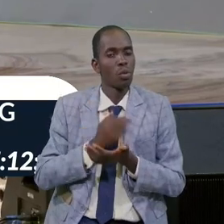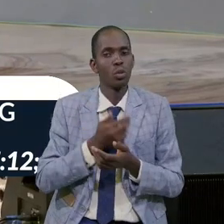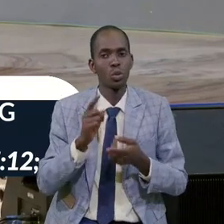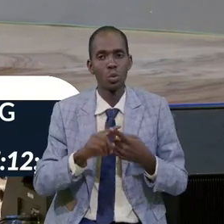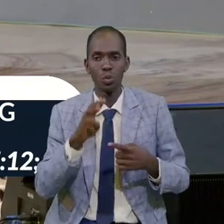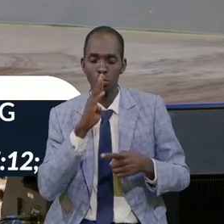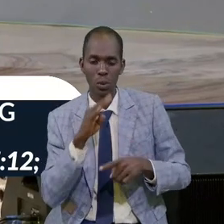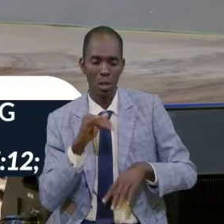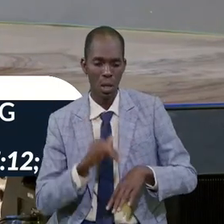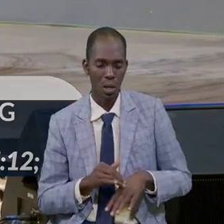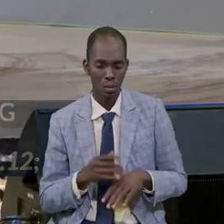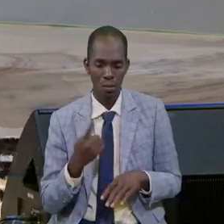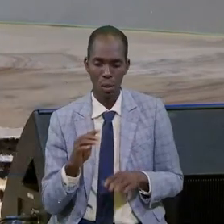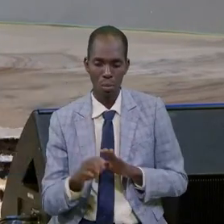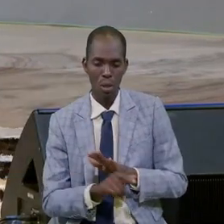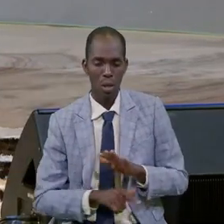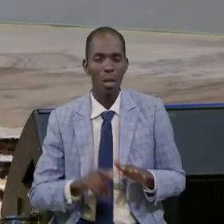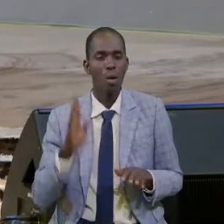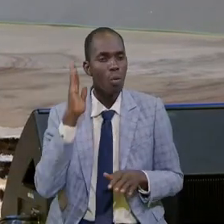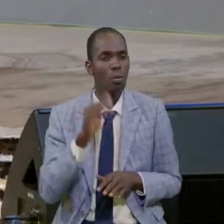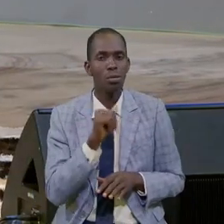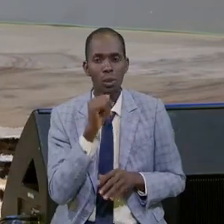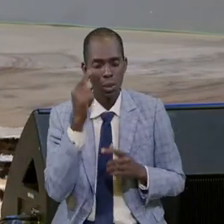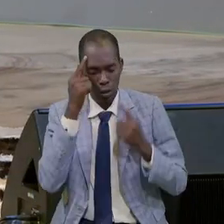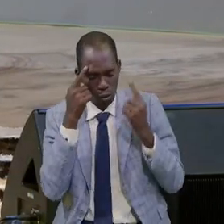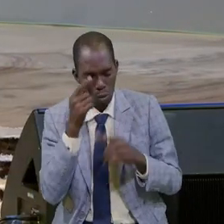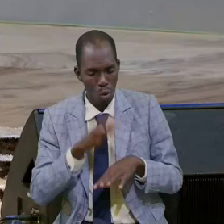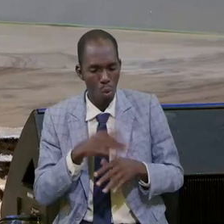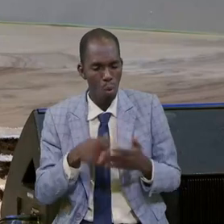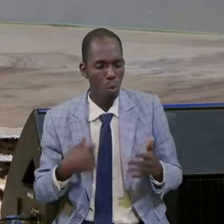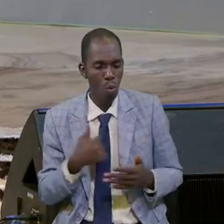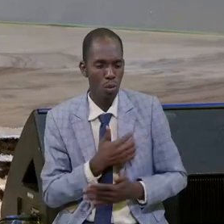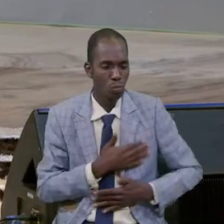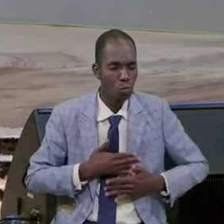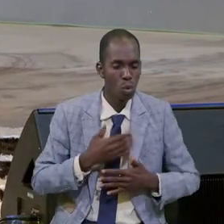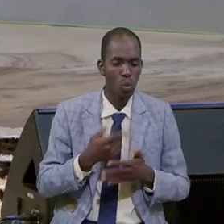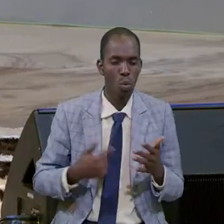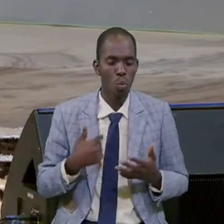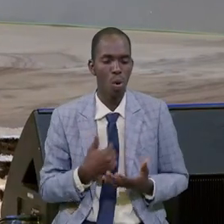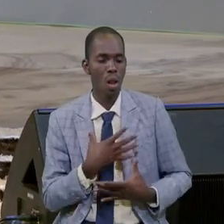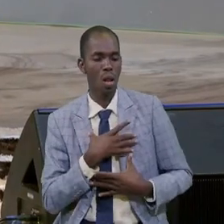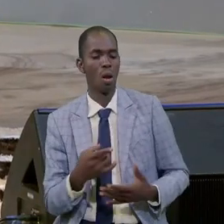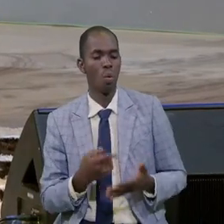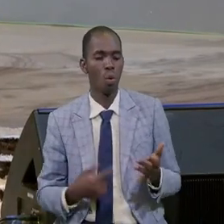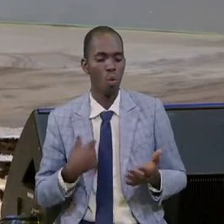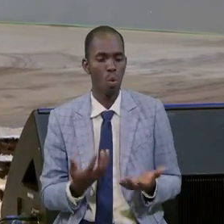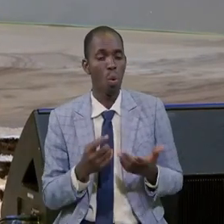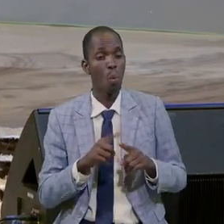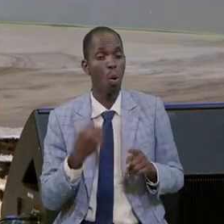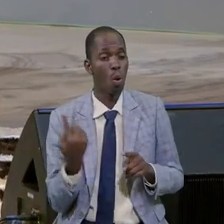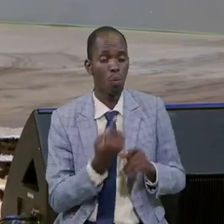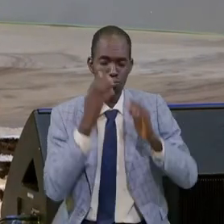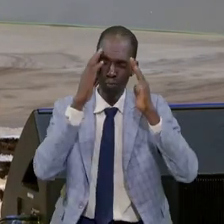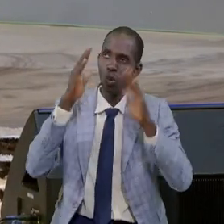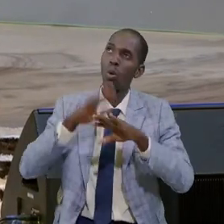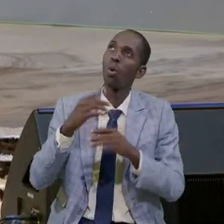faire être à l'arrière-plan, sans penser à ce qui nous fait, ce qui fait notre